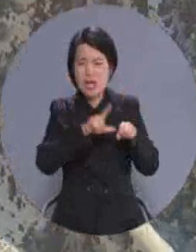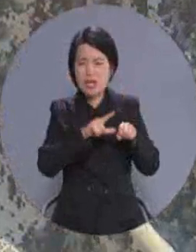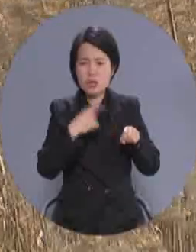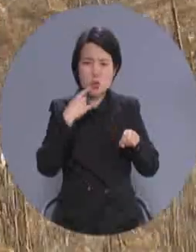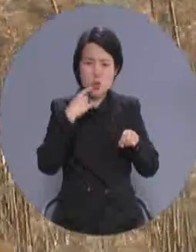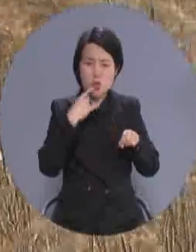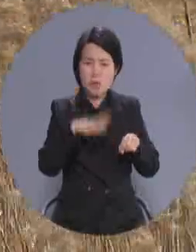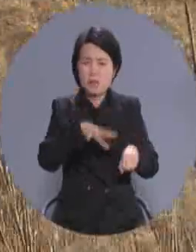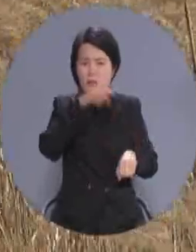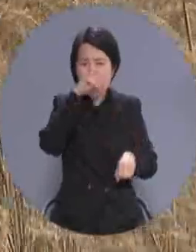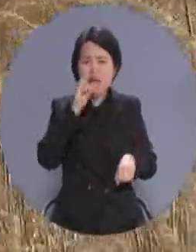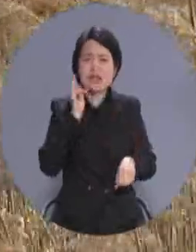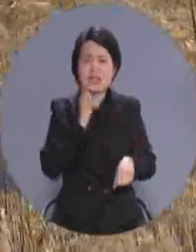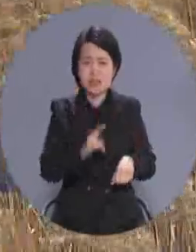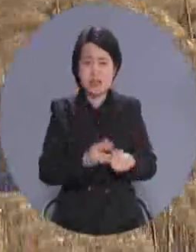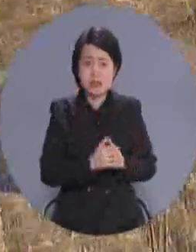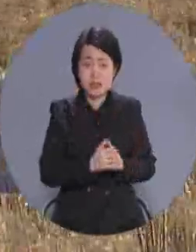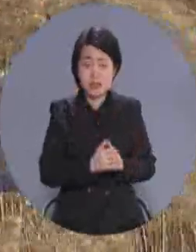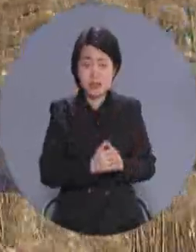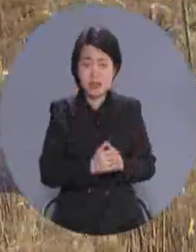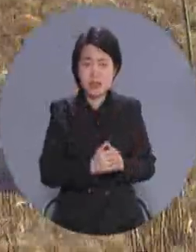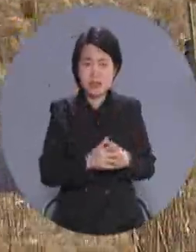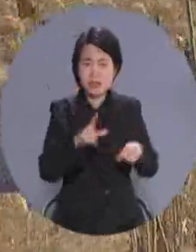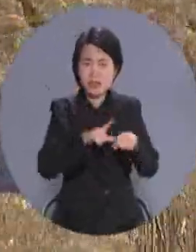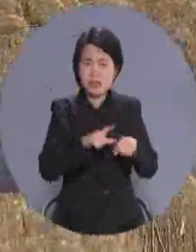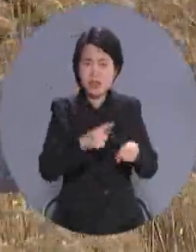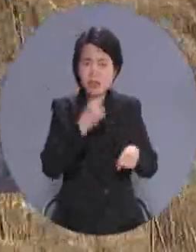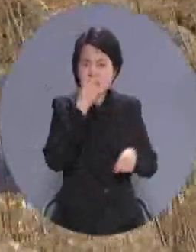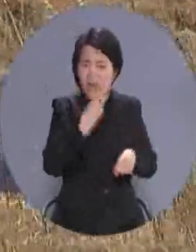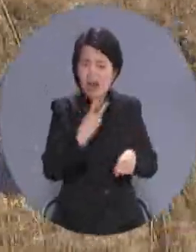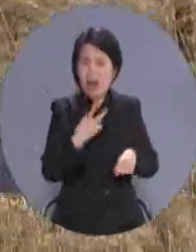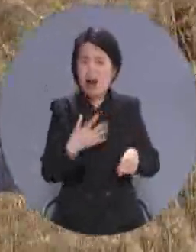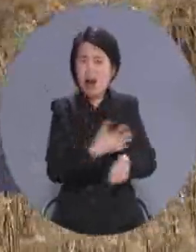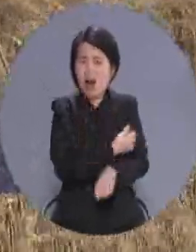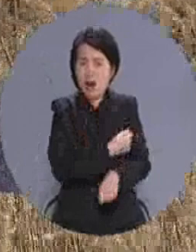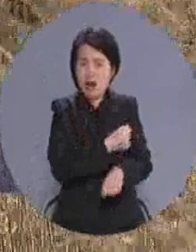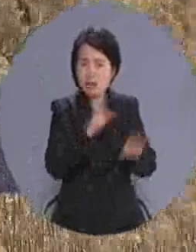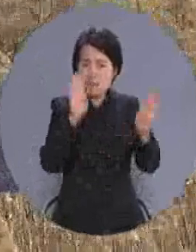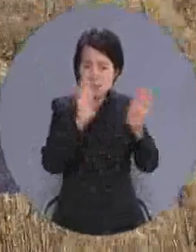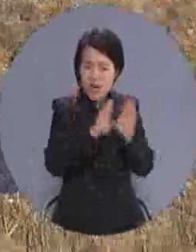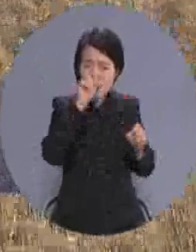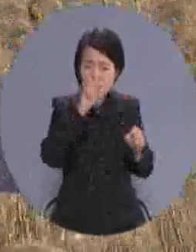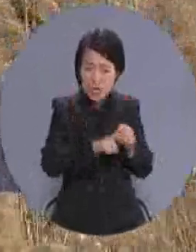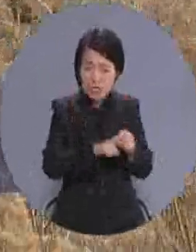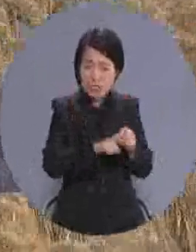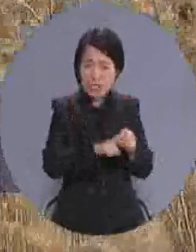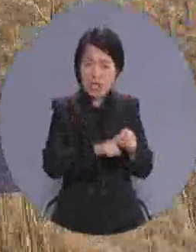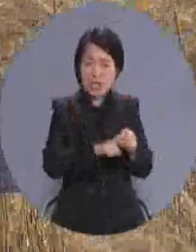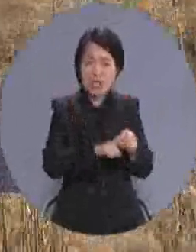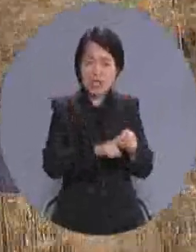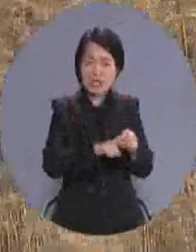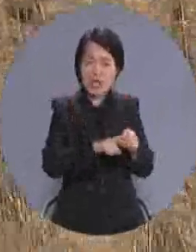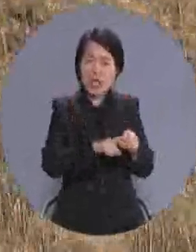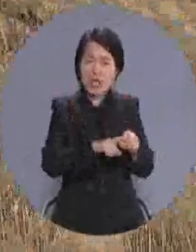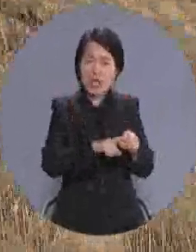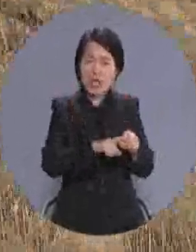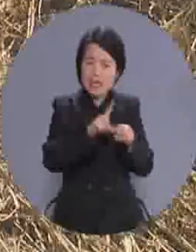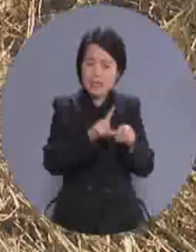알려졌습니다. 가스 냄새가 확 나더랍니다. 문이 다 끼어 있더라고. 밸브가 열리가 있어가지고 계속 새고